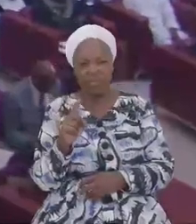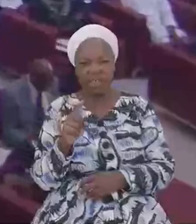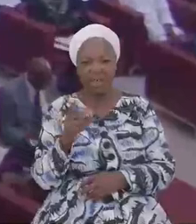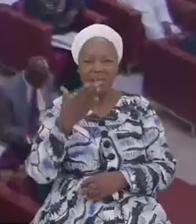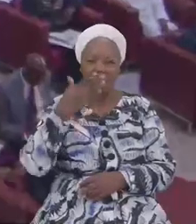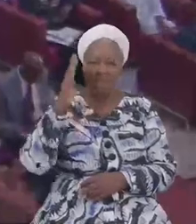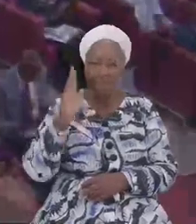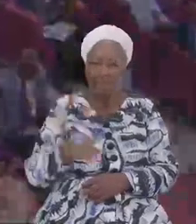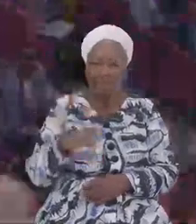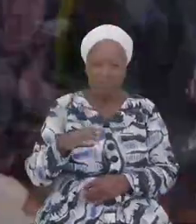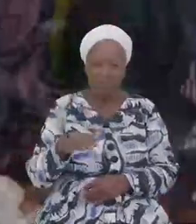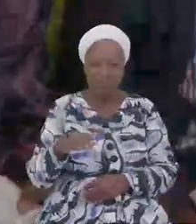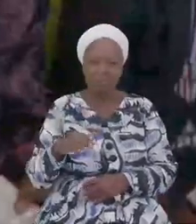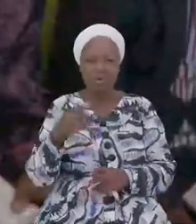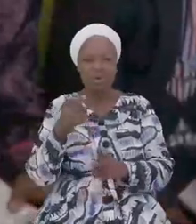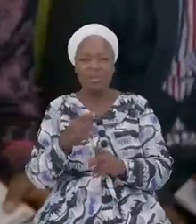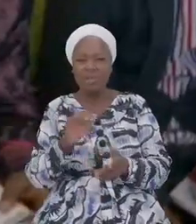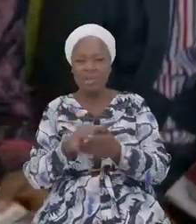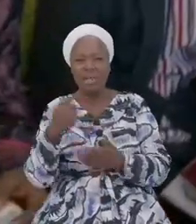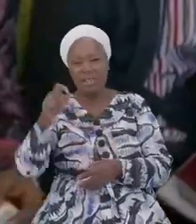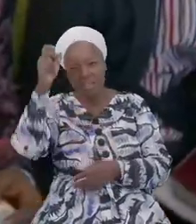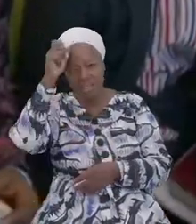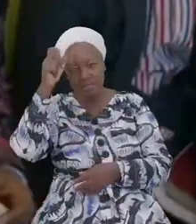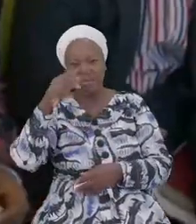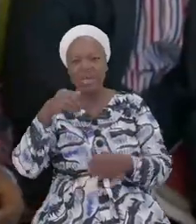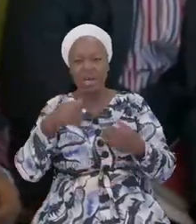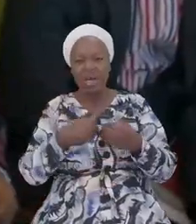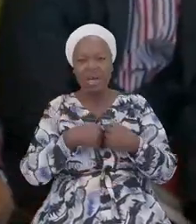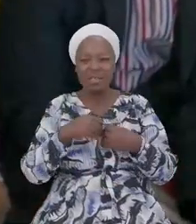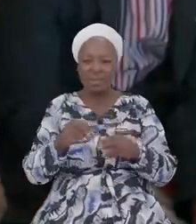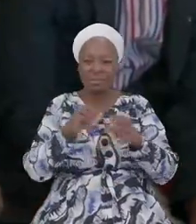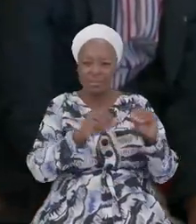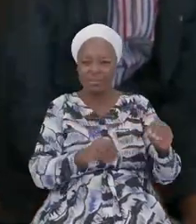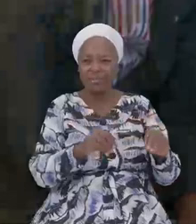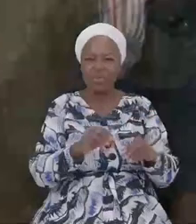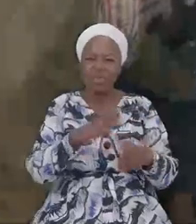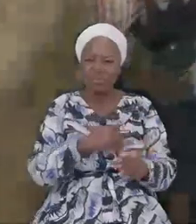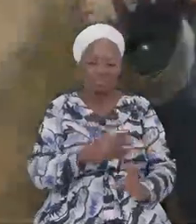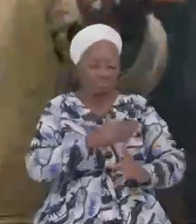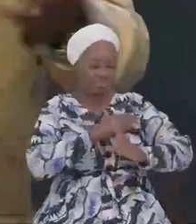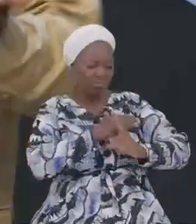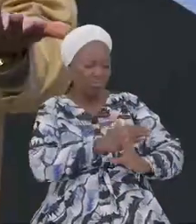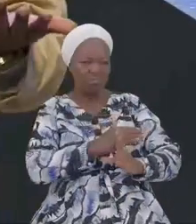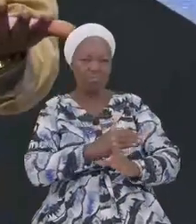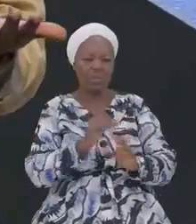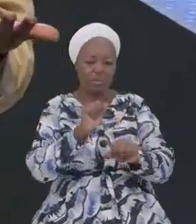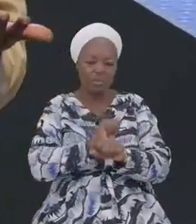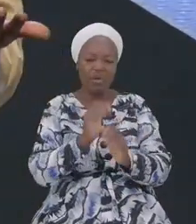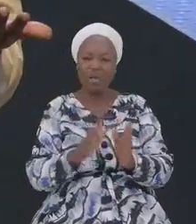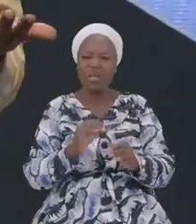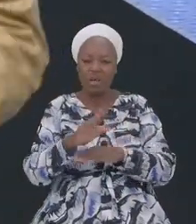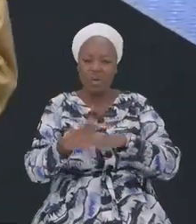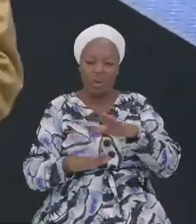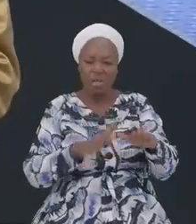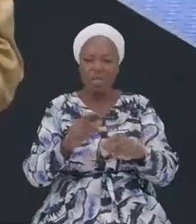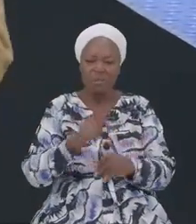Le malheur où l'ennemi a placé une pierre de chute. Si vous êtes un enfant de Dieu,